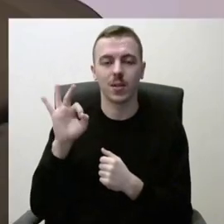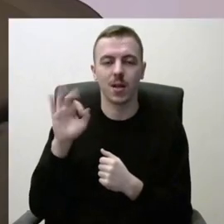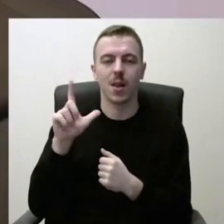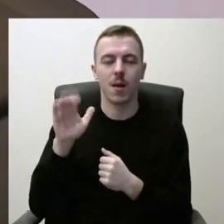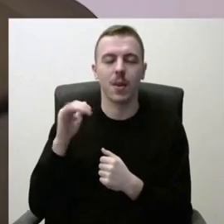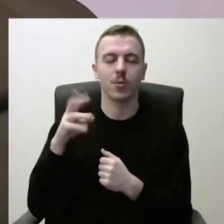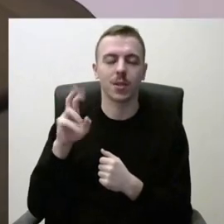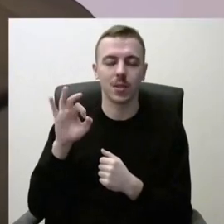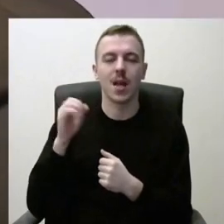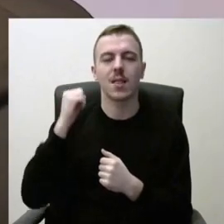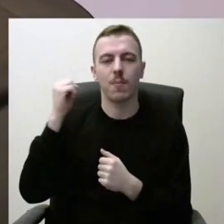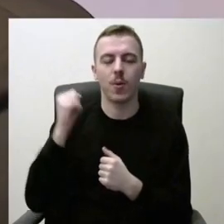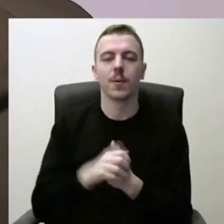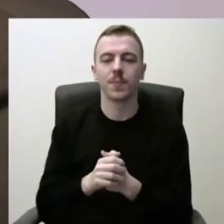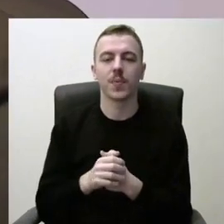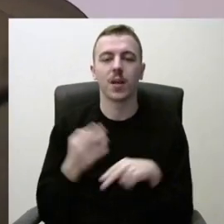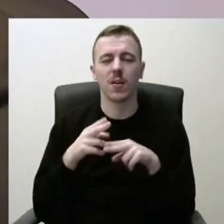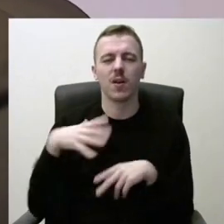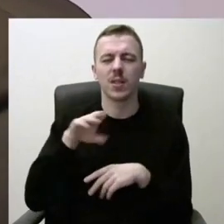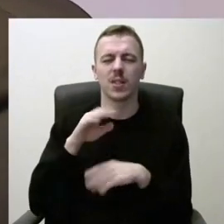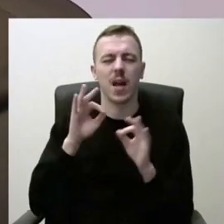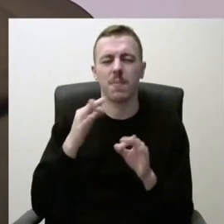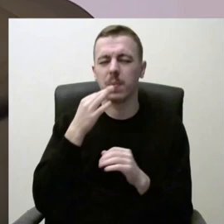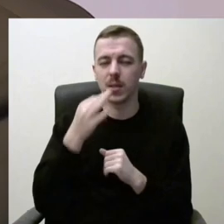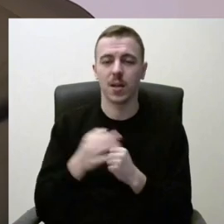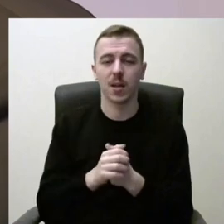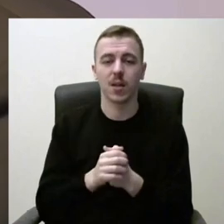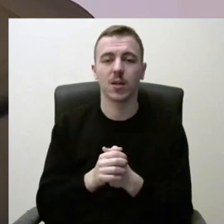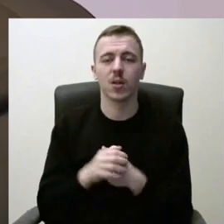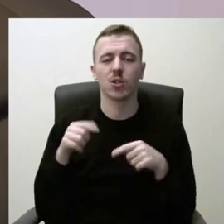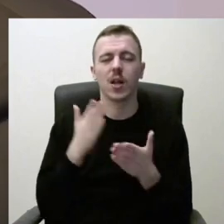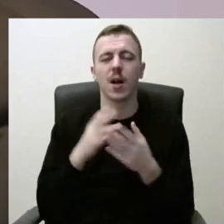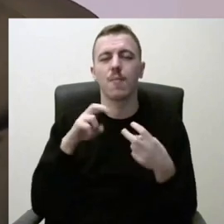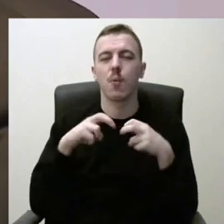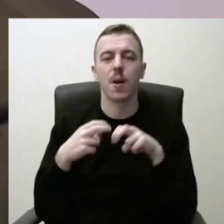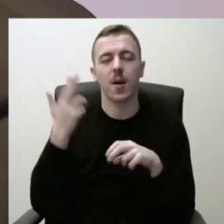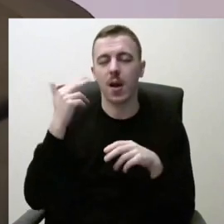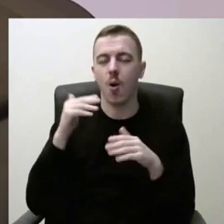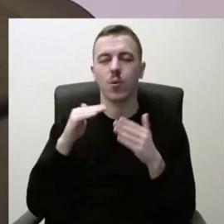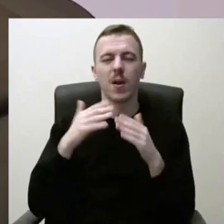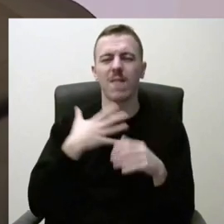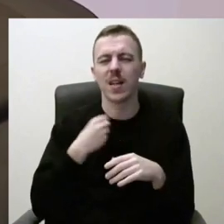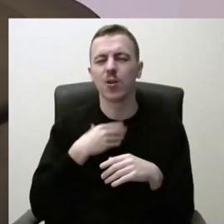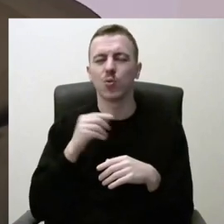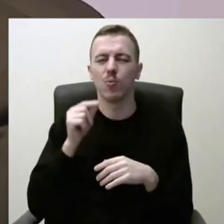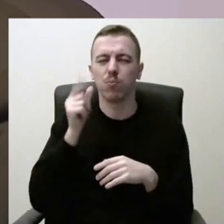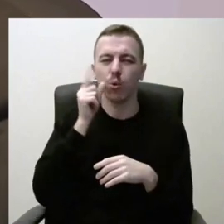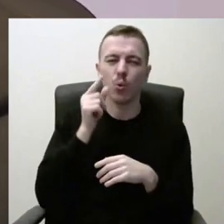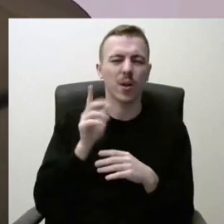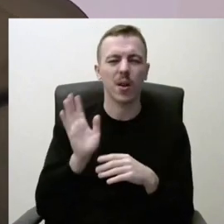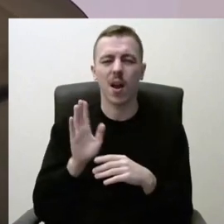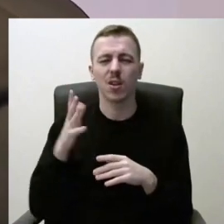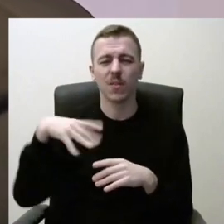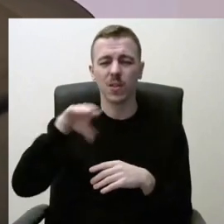Iš ties, kaip ne vienas kolega teisingai pastebėjo, kad čia yra problema ne Kauno, ne Vilniaus, ne Plungės. Tai yra visos Lietuvos